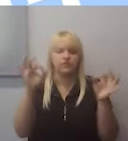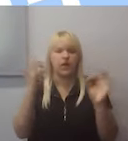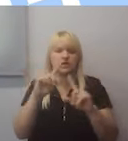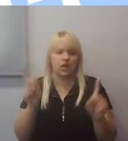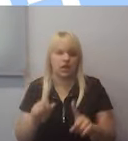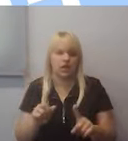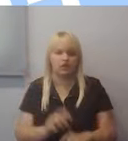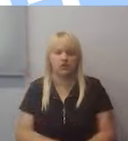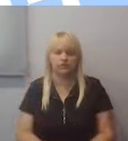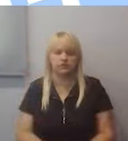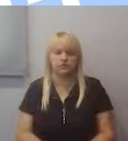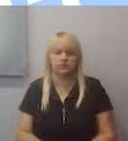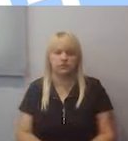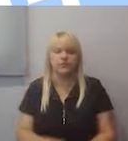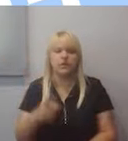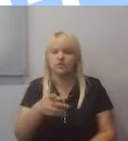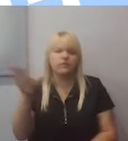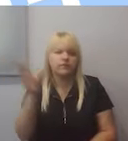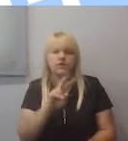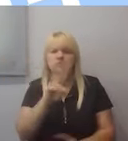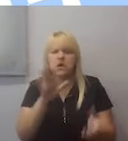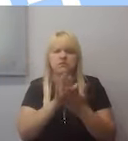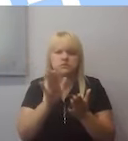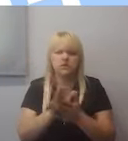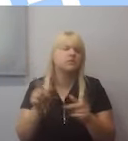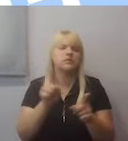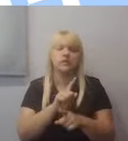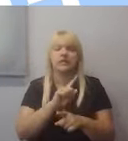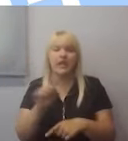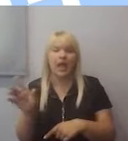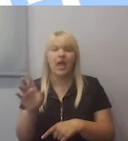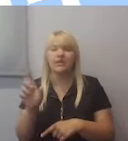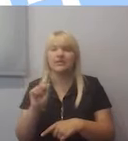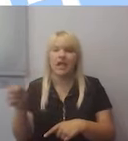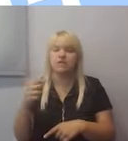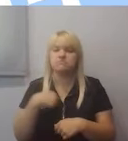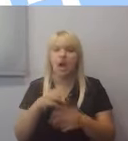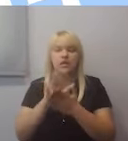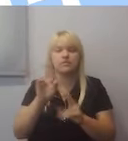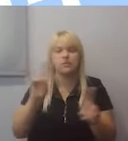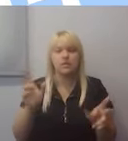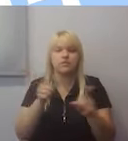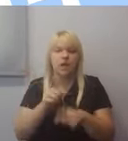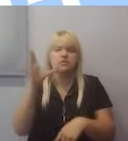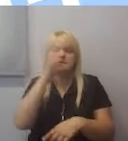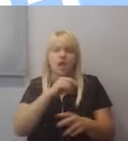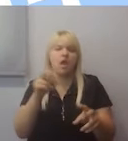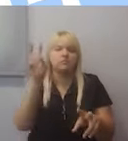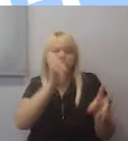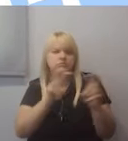kā tas viss kas ir kā to pielietot un nevis tikai to kas man ir kā pielietot bet arī spēt analizēt apdraudējumu